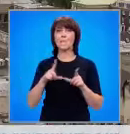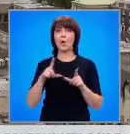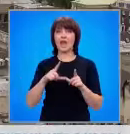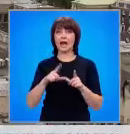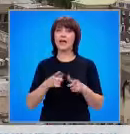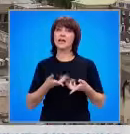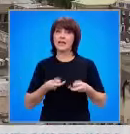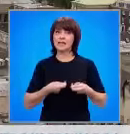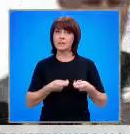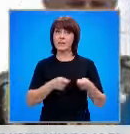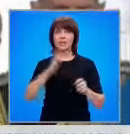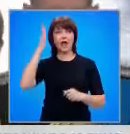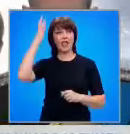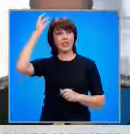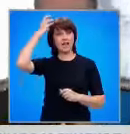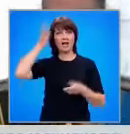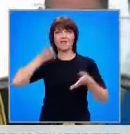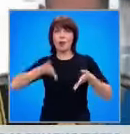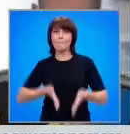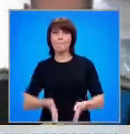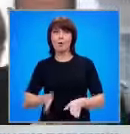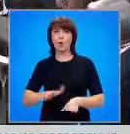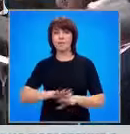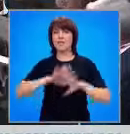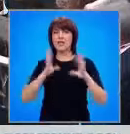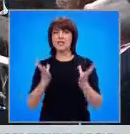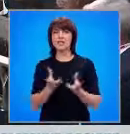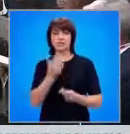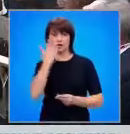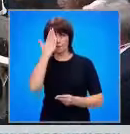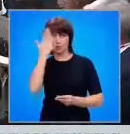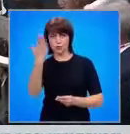я изпращат с държавно погребение с всички почести.